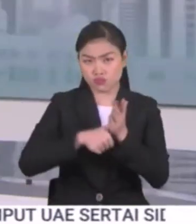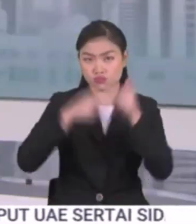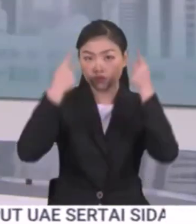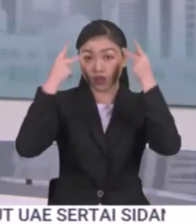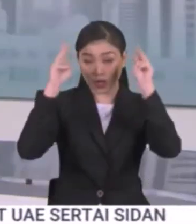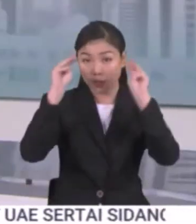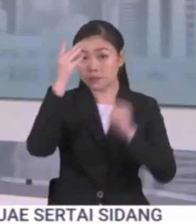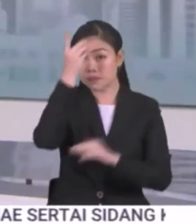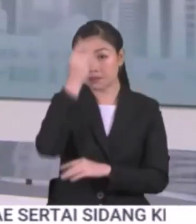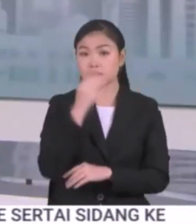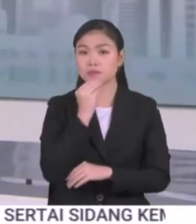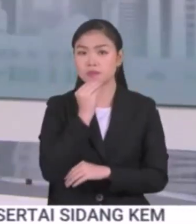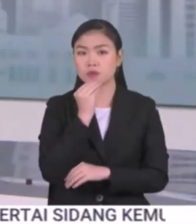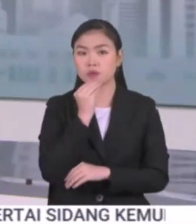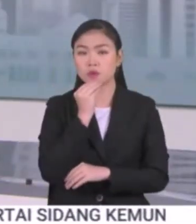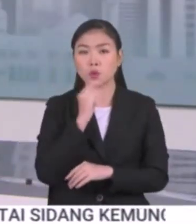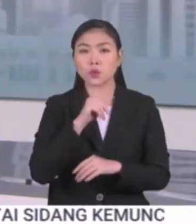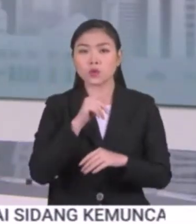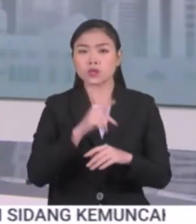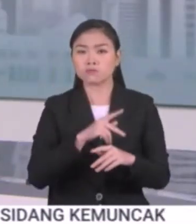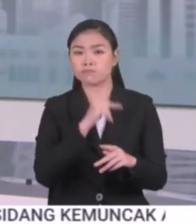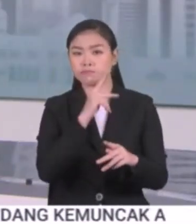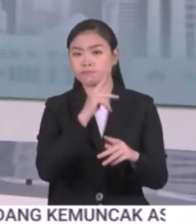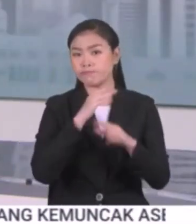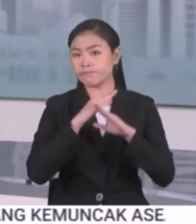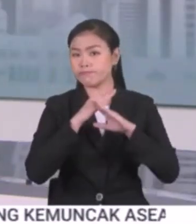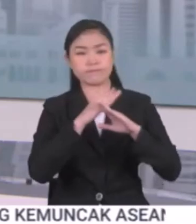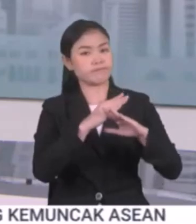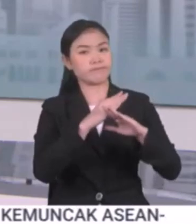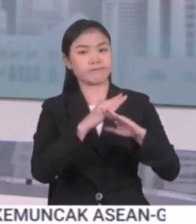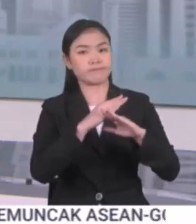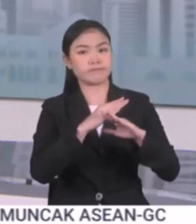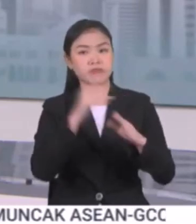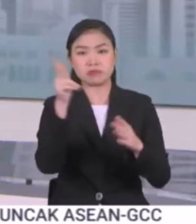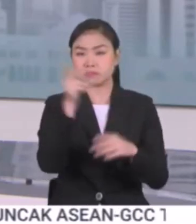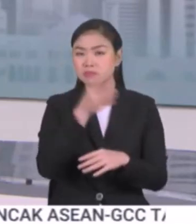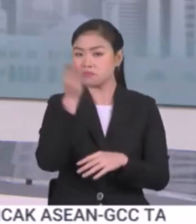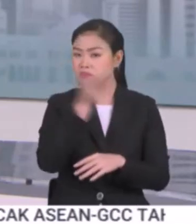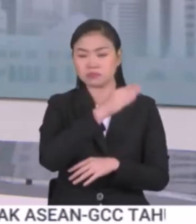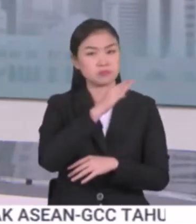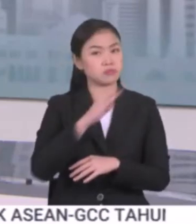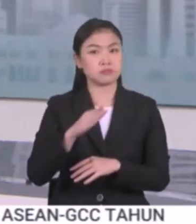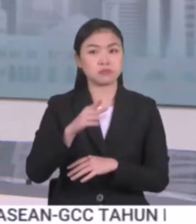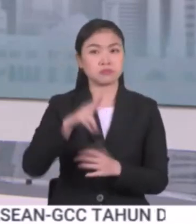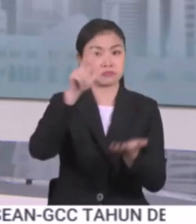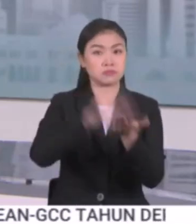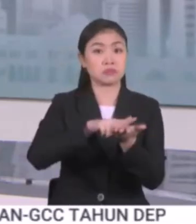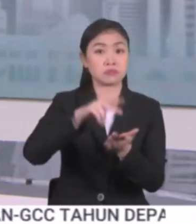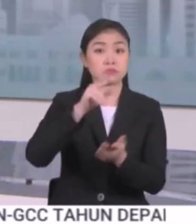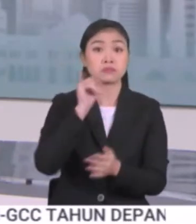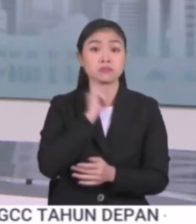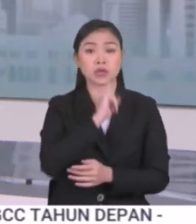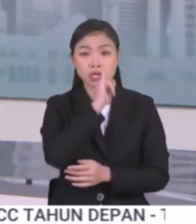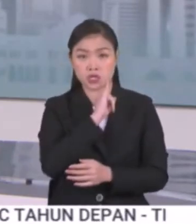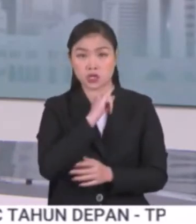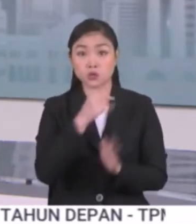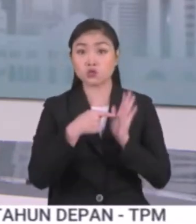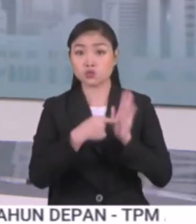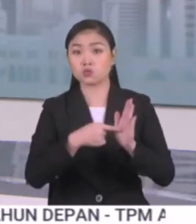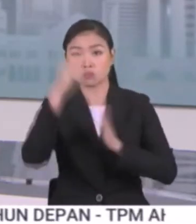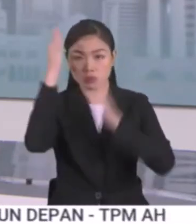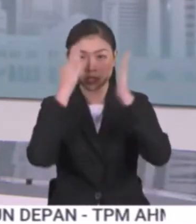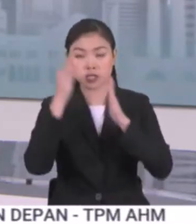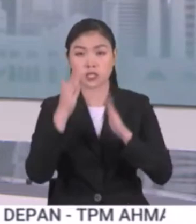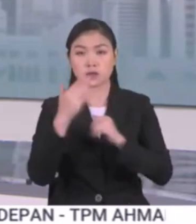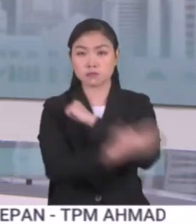Ketegasan Perdana Menteri Datuk Seri Anwar Ibrahim untuk kekal tidak mengiktiraf Israel bukti Malaysia negara